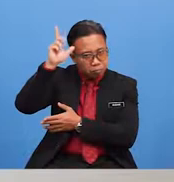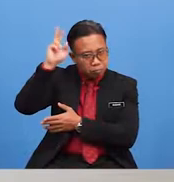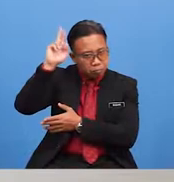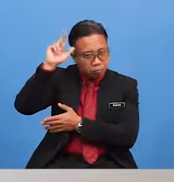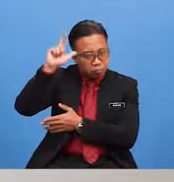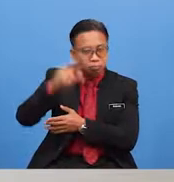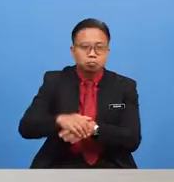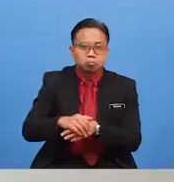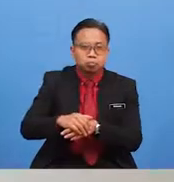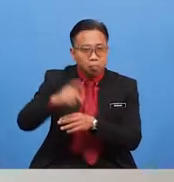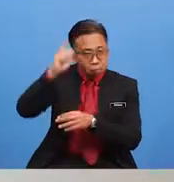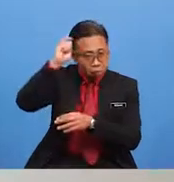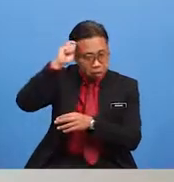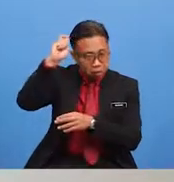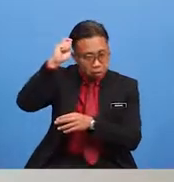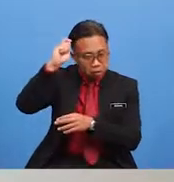Titian,